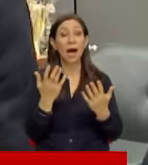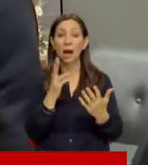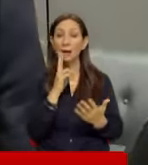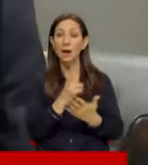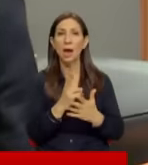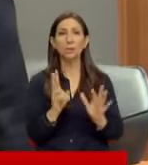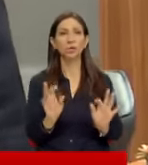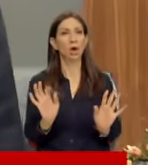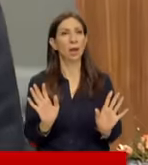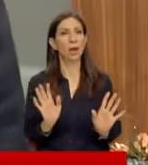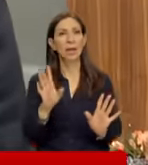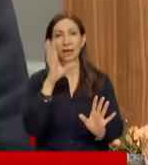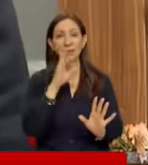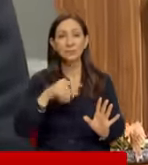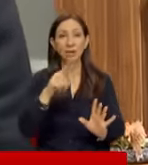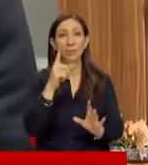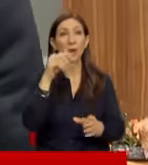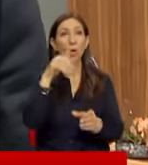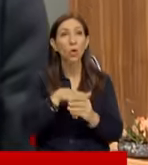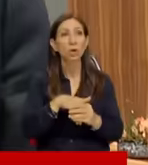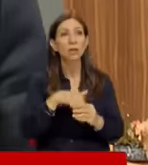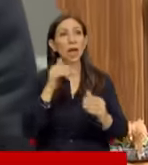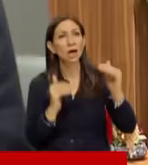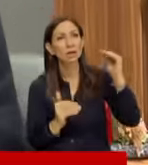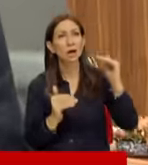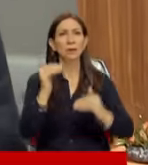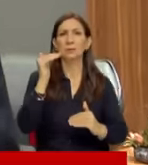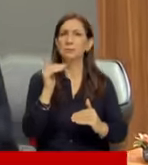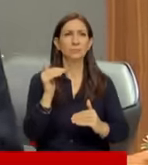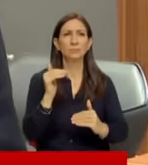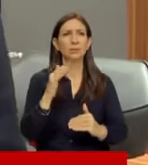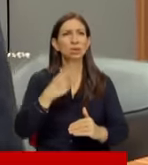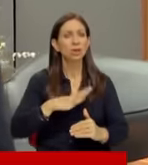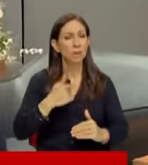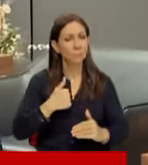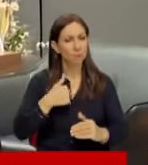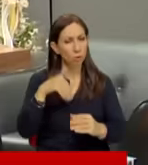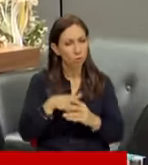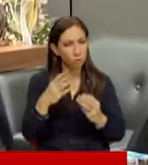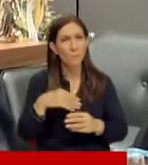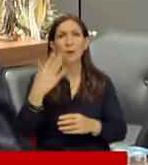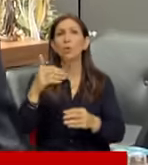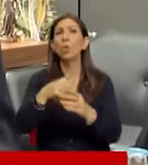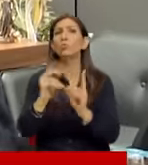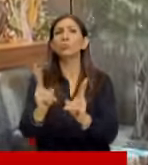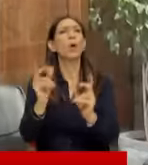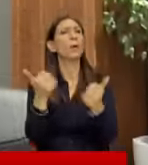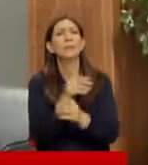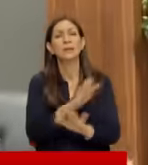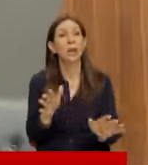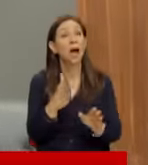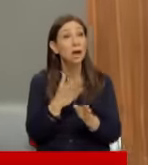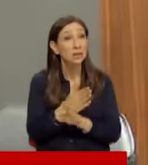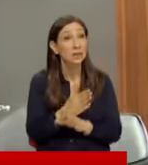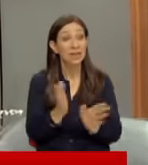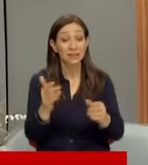prensip karar şu. Hiç kimsenin bir oyunu ne aşağıya ne yukarıya, ister bizim oyumuz olsun ister başkasının oyu olsun,